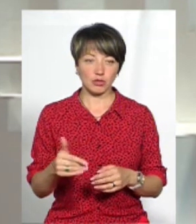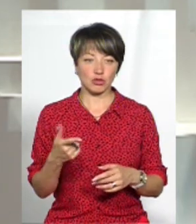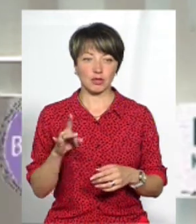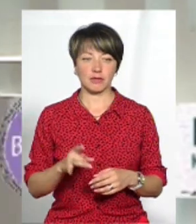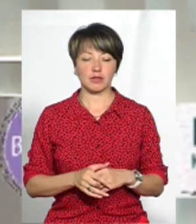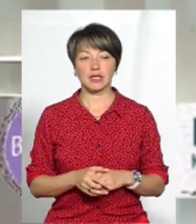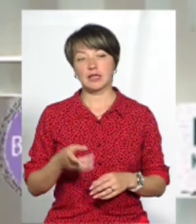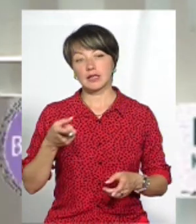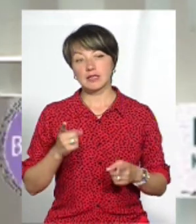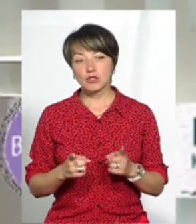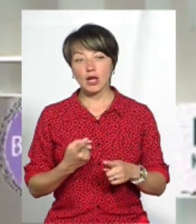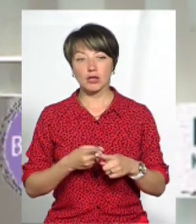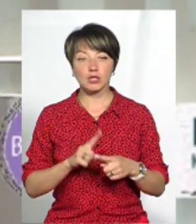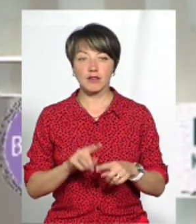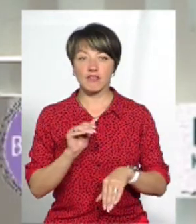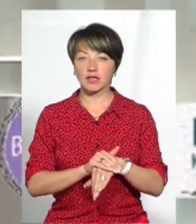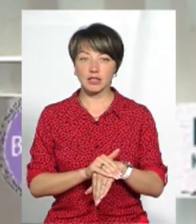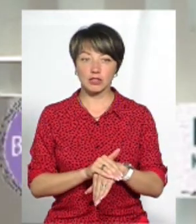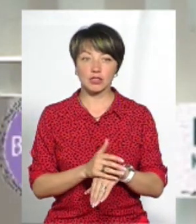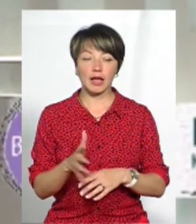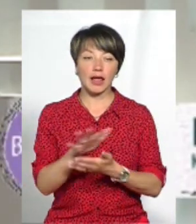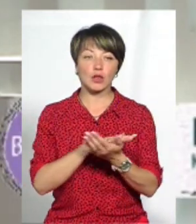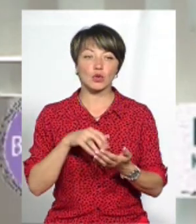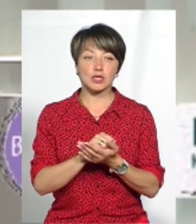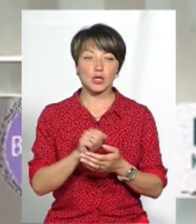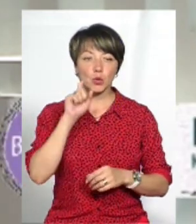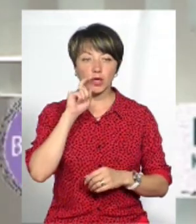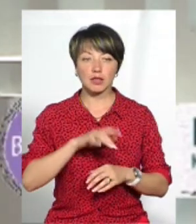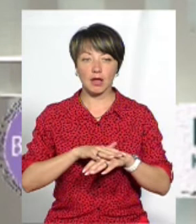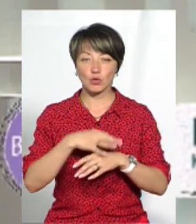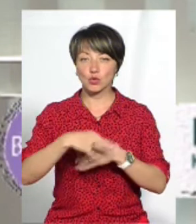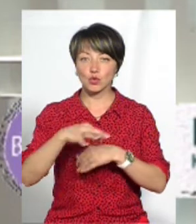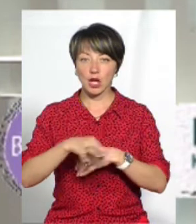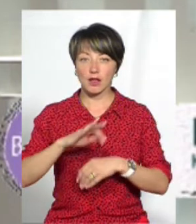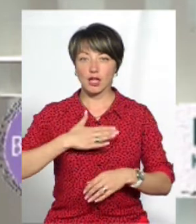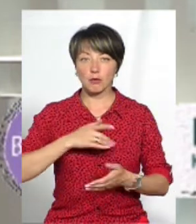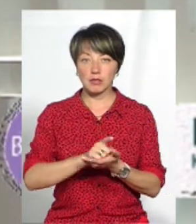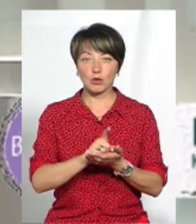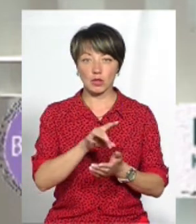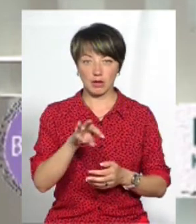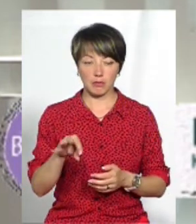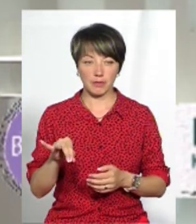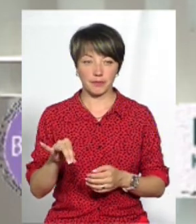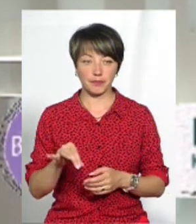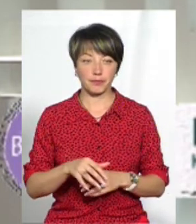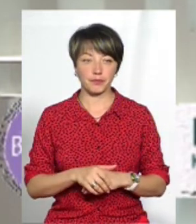1500 гривень. Звичайно, це фактичний геноцид над українським народом, це знущання над нашими пенсіонерами.